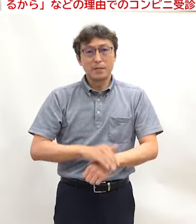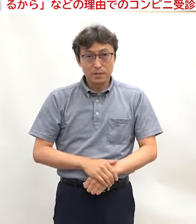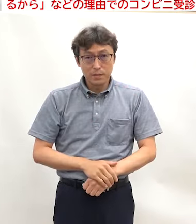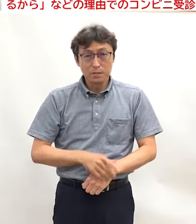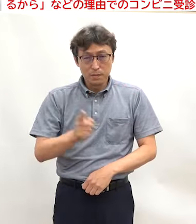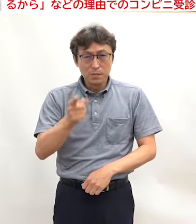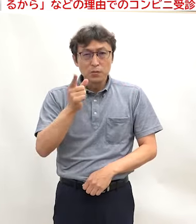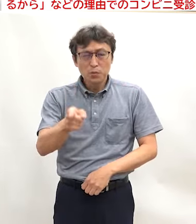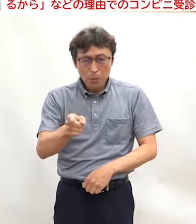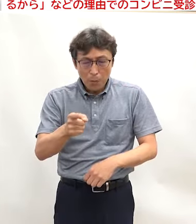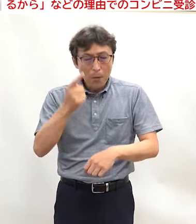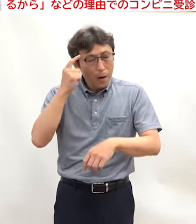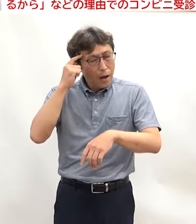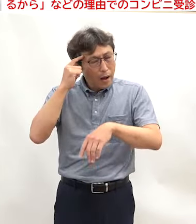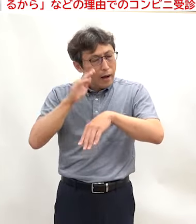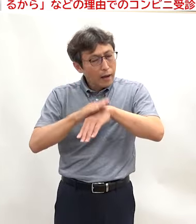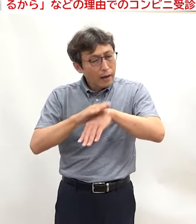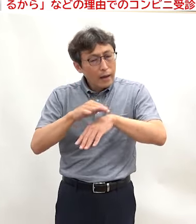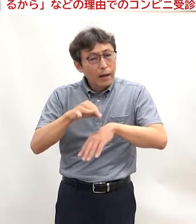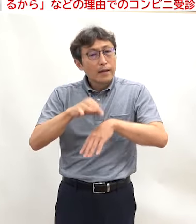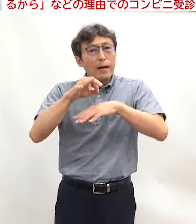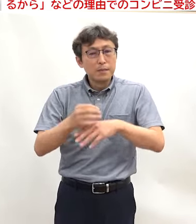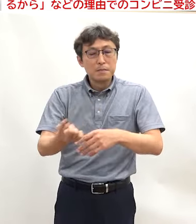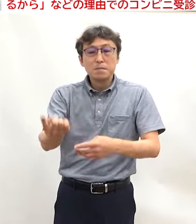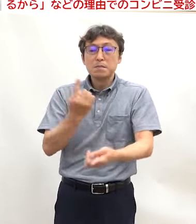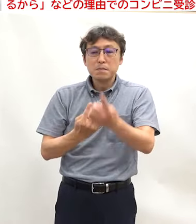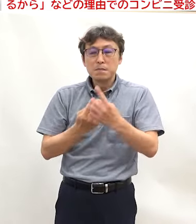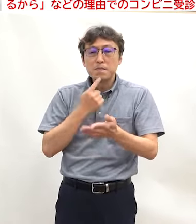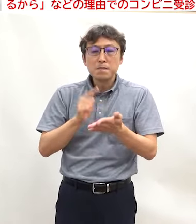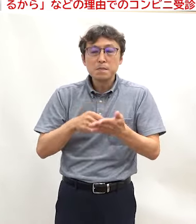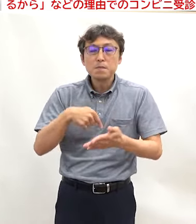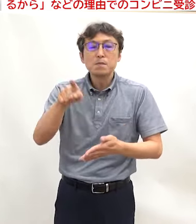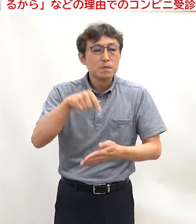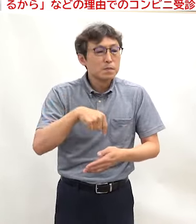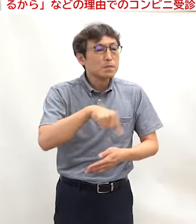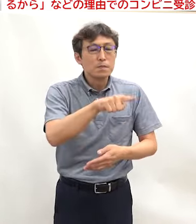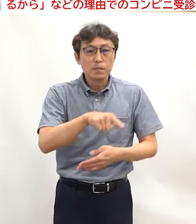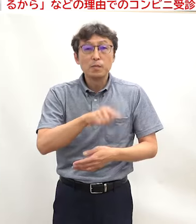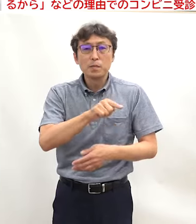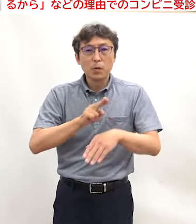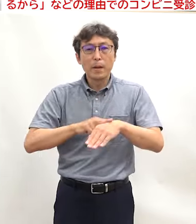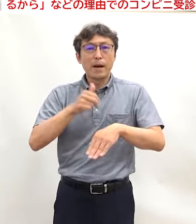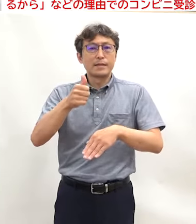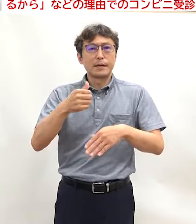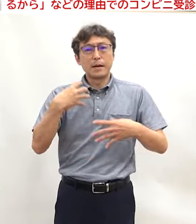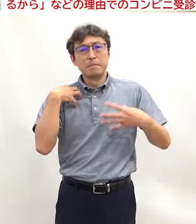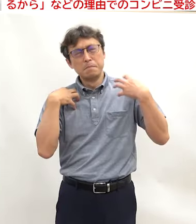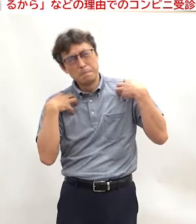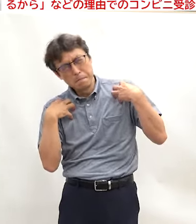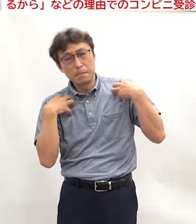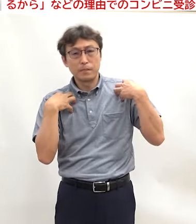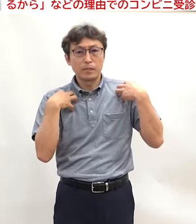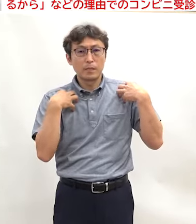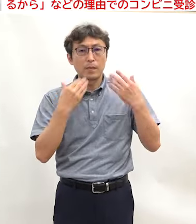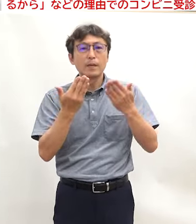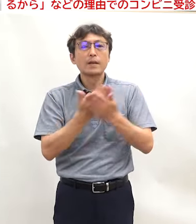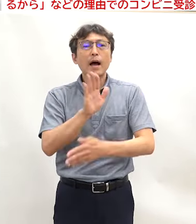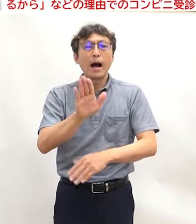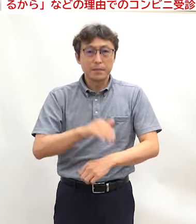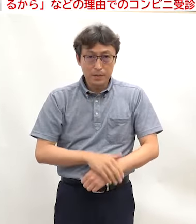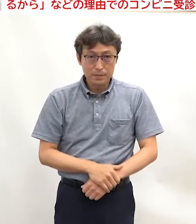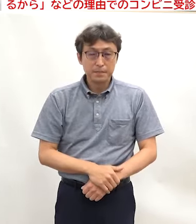の負担が大きくて、もうこれ以上は休日の、当番に参加できないということで、